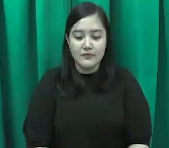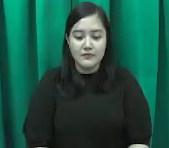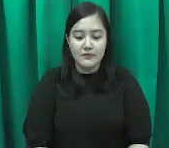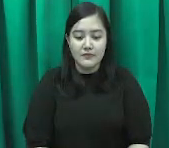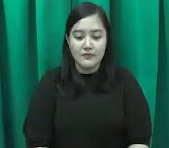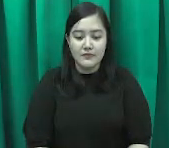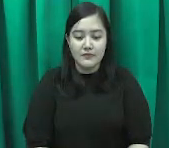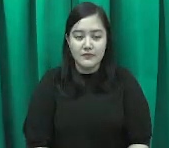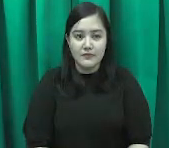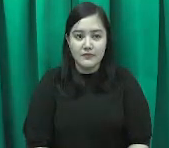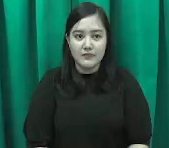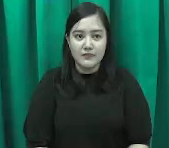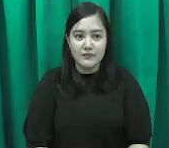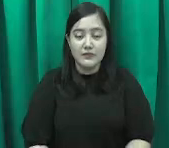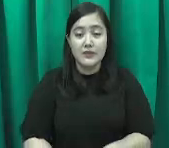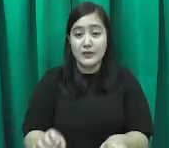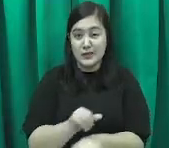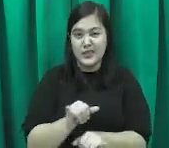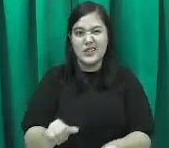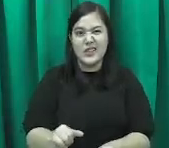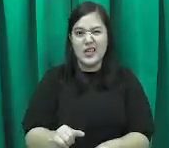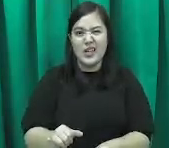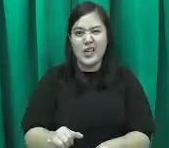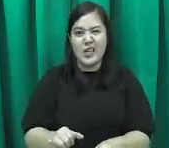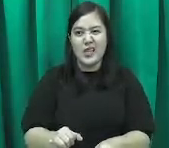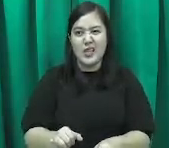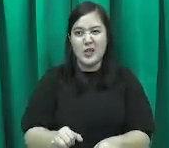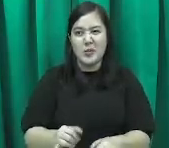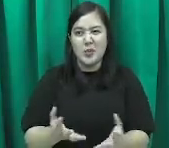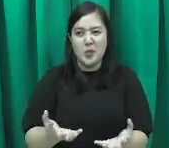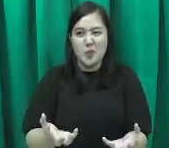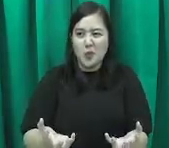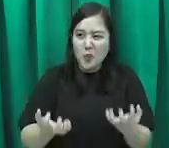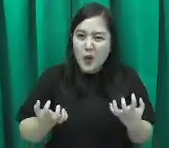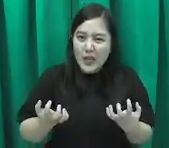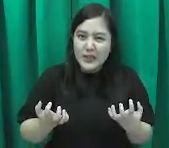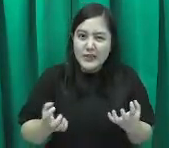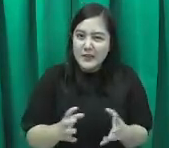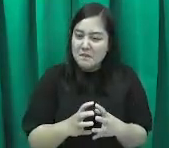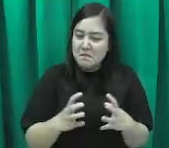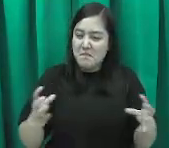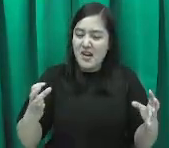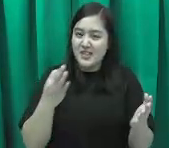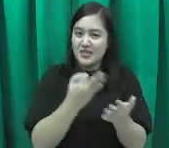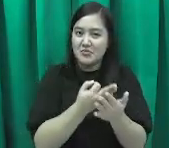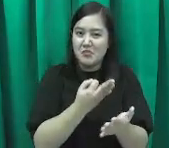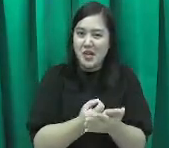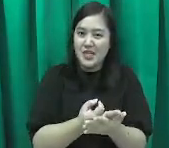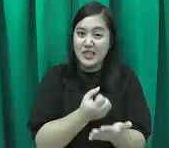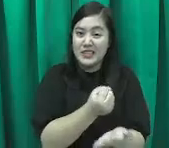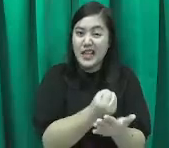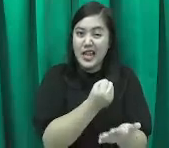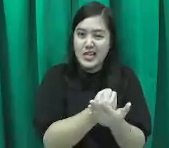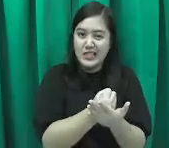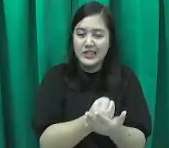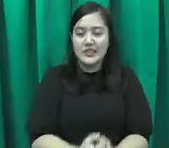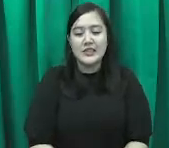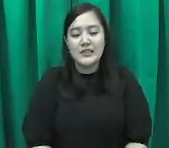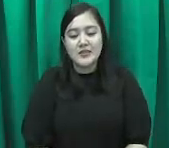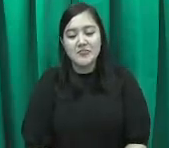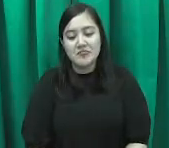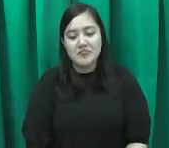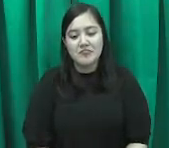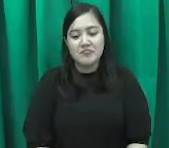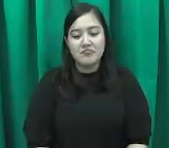tayo ng mas malaking sweldo. Wala namang wala namang masama doon actually. Wala naman. Because we really want to give our best doon sa family